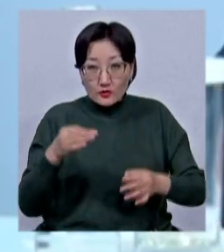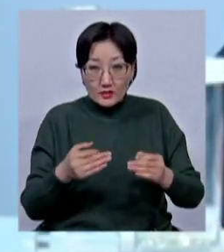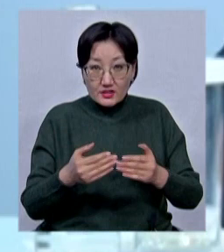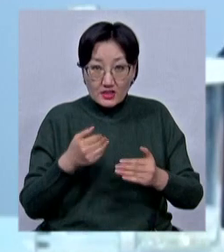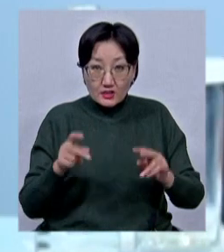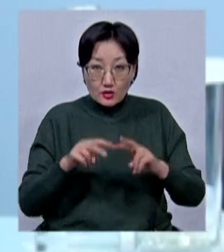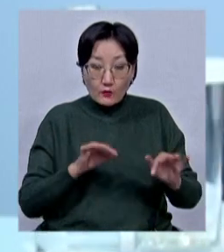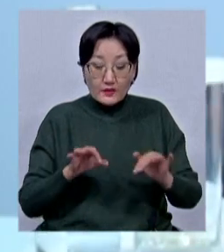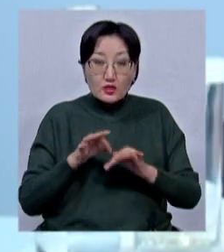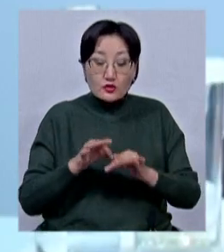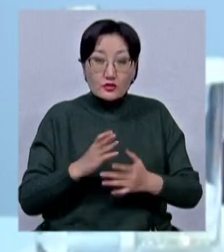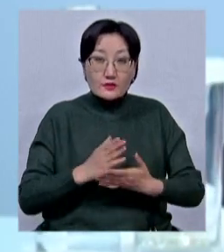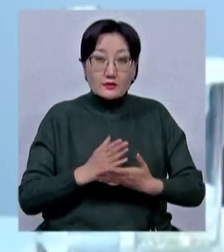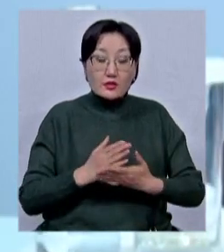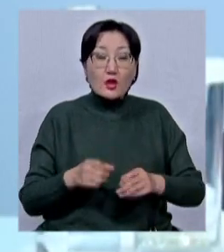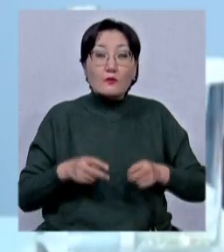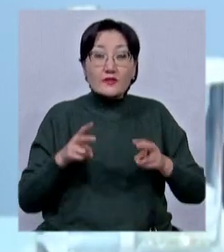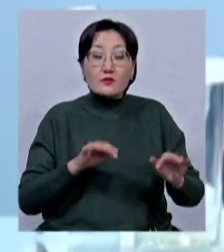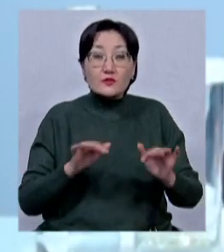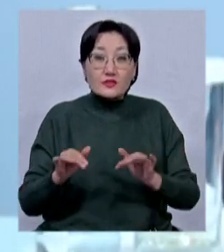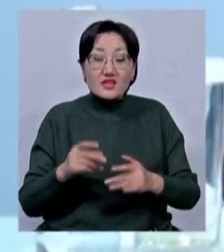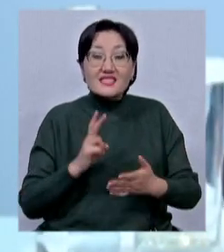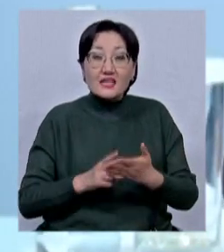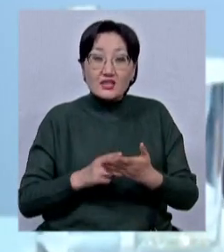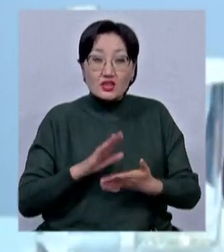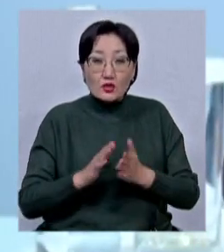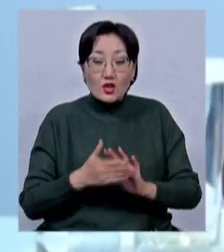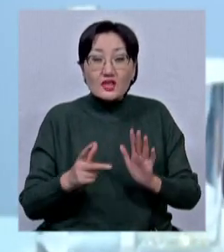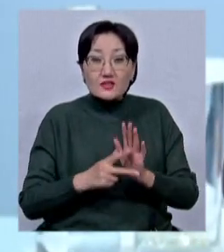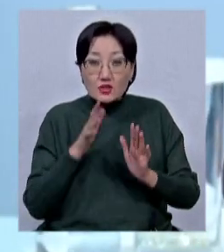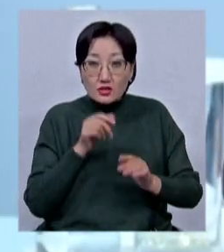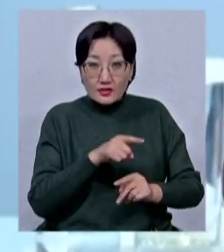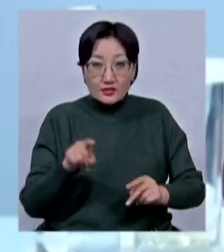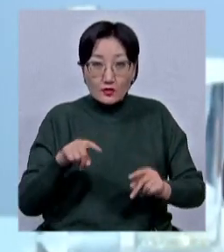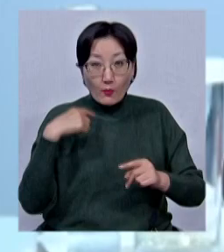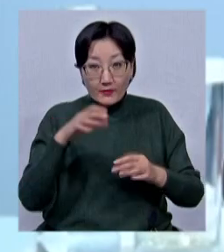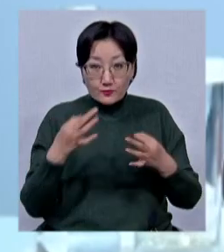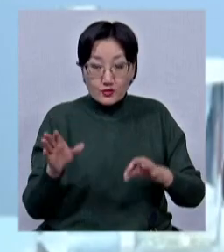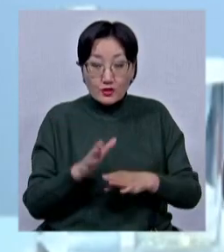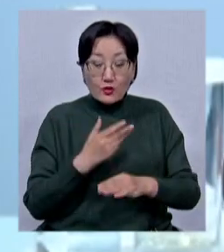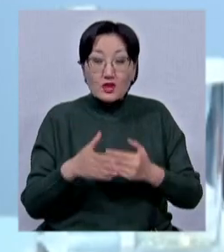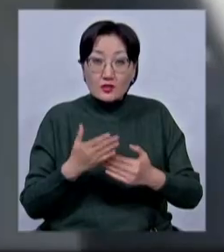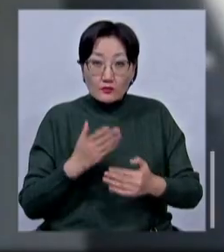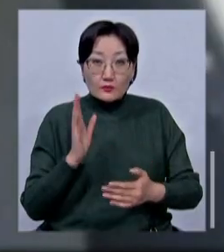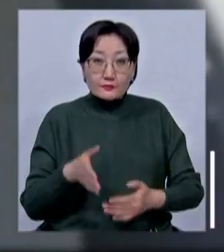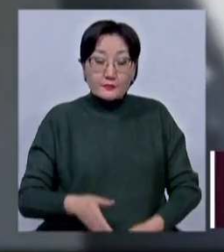тексеру амалдары жүргізіліп жатыр. Қылмыстық әрекеттері дәлелденсе 8 жылға дейін бас бостандығынан айыру жазасы